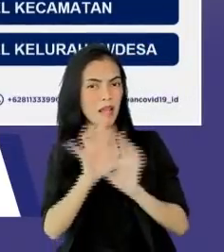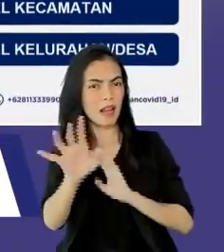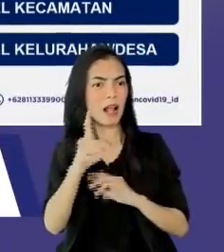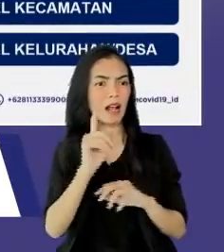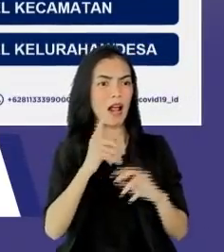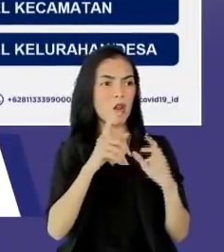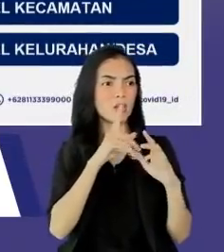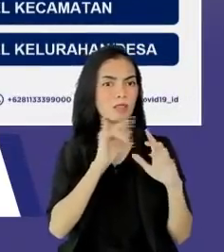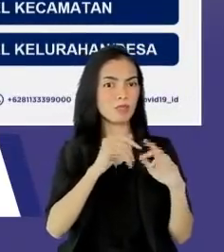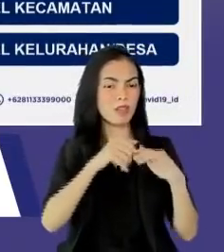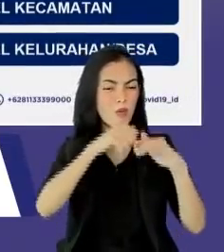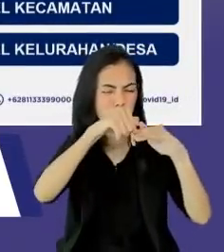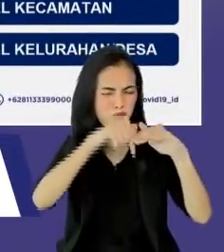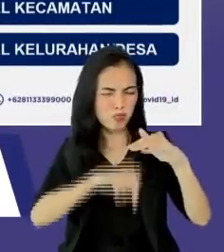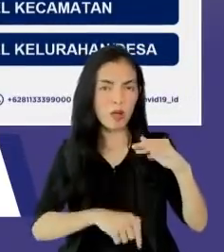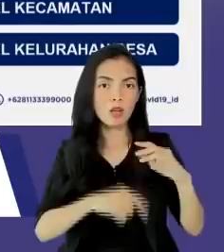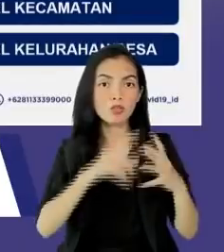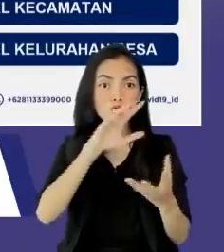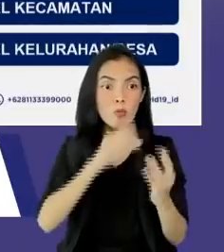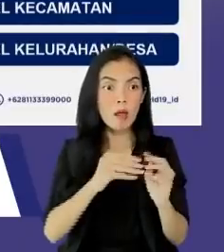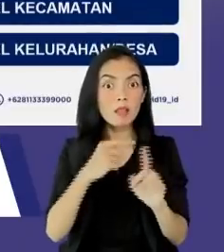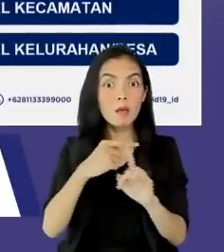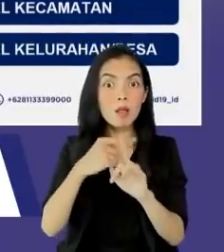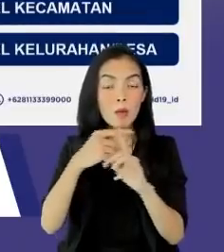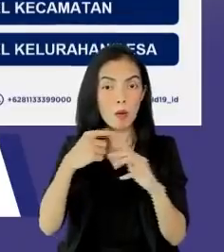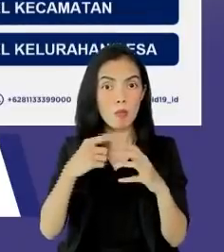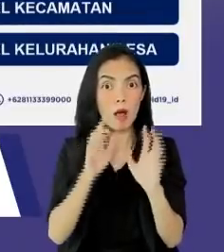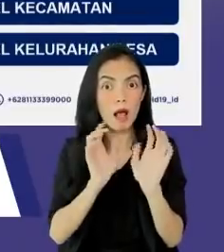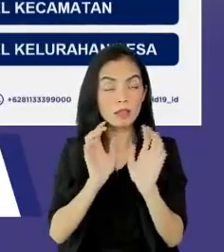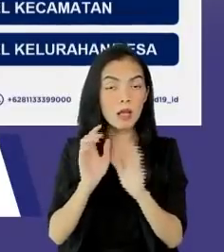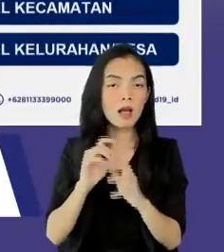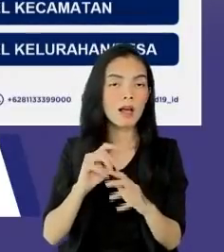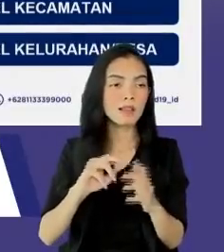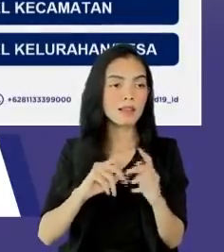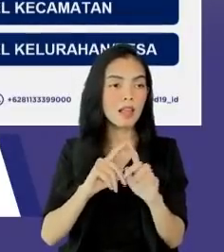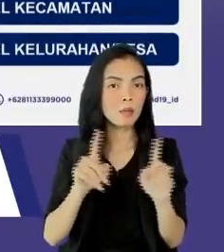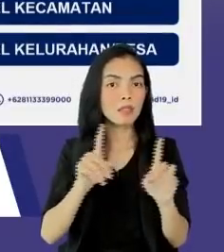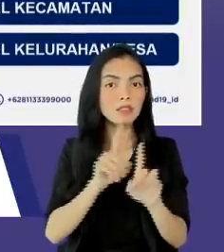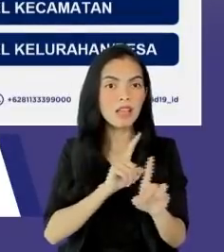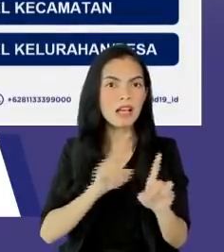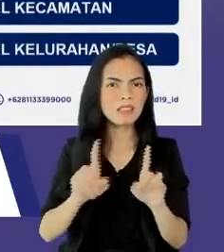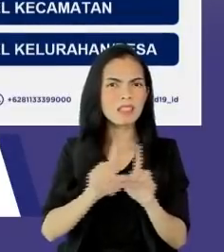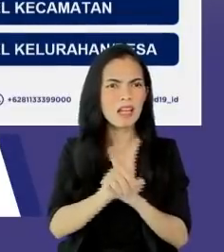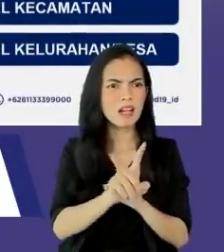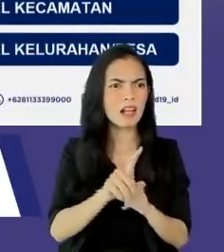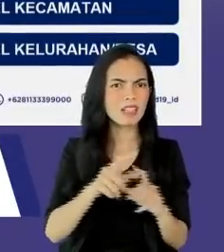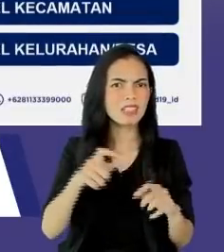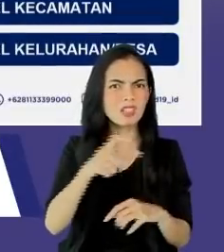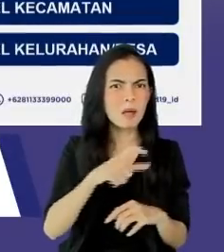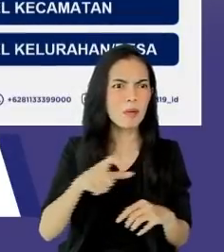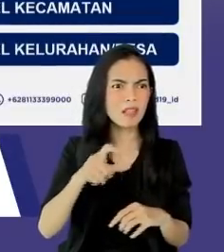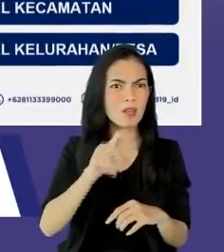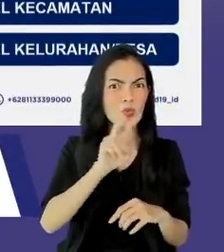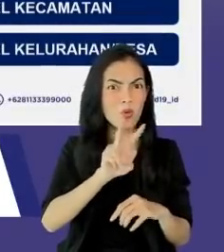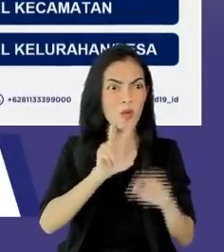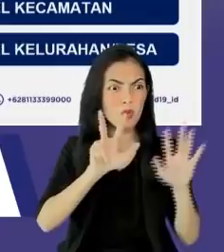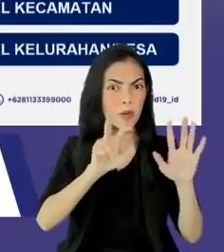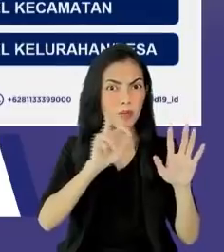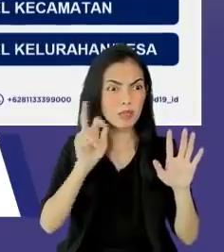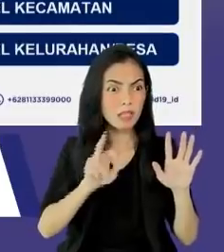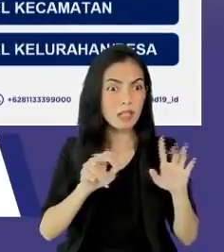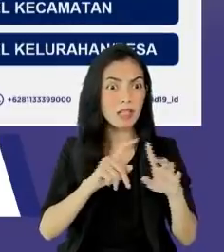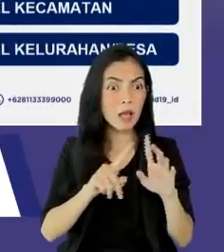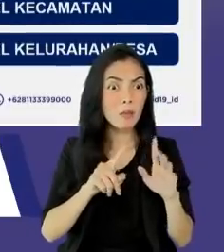itu akan lebih tinggi angkanya. Tapi untuk jaga jarak ini ternyata tidak ya. Dari kecamatan yang 28%, kemudian dia malah turun ke